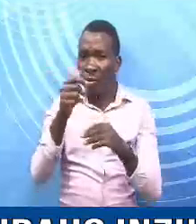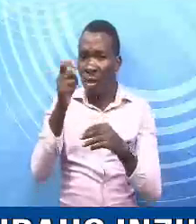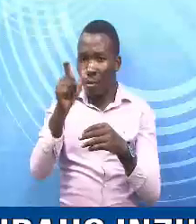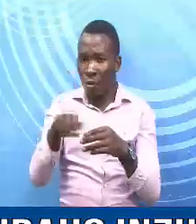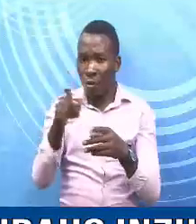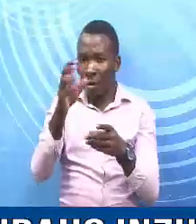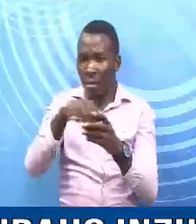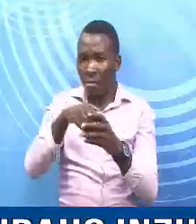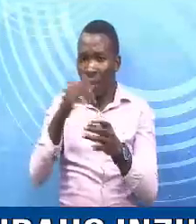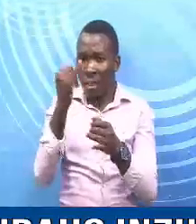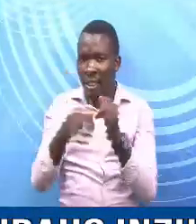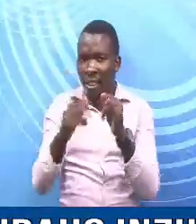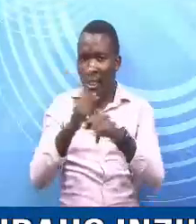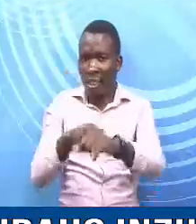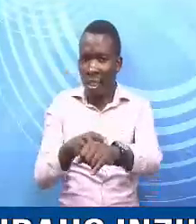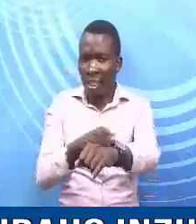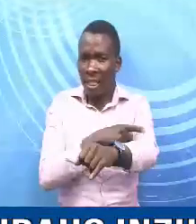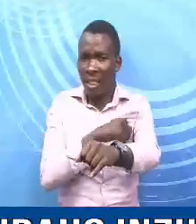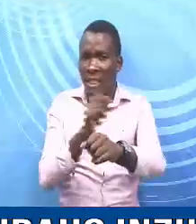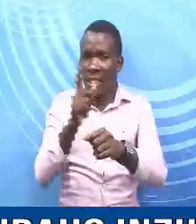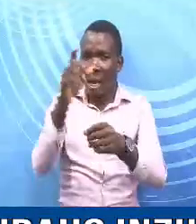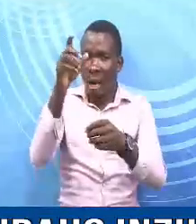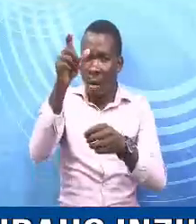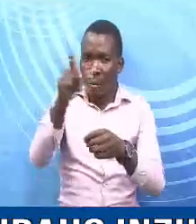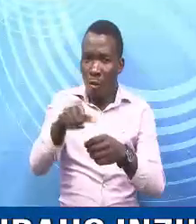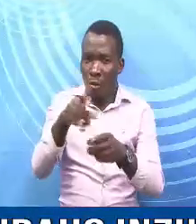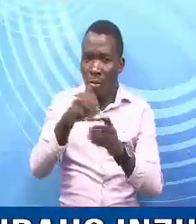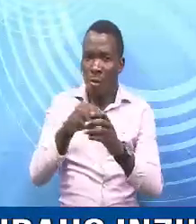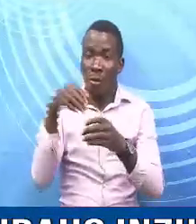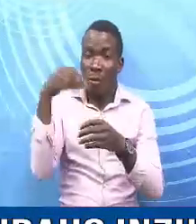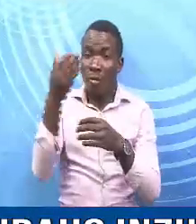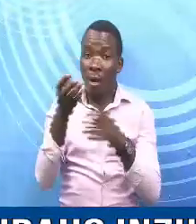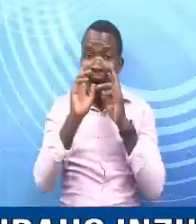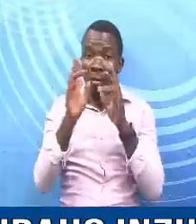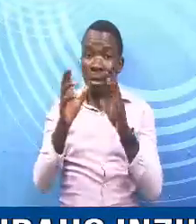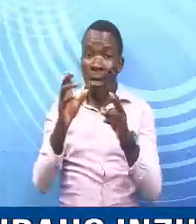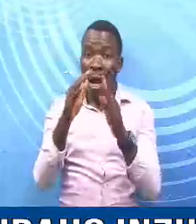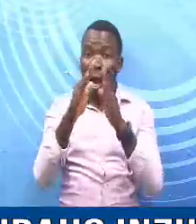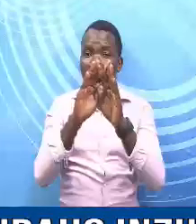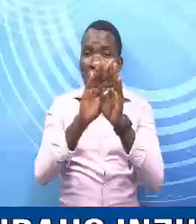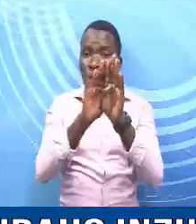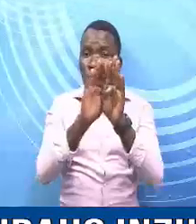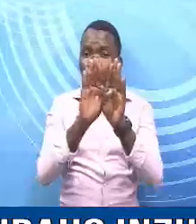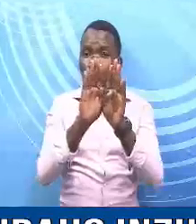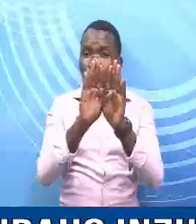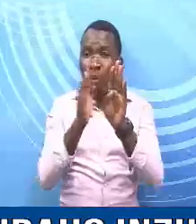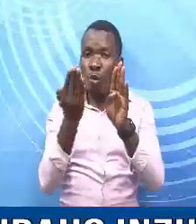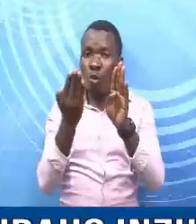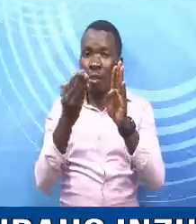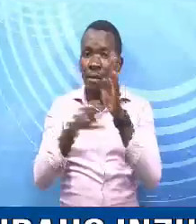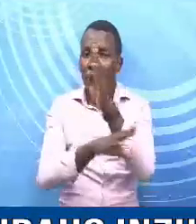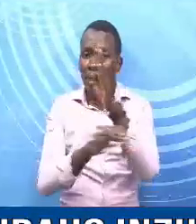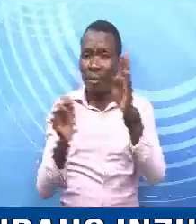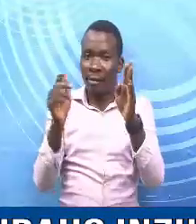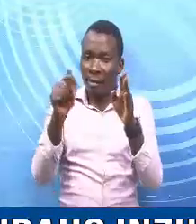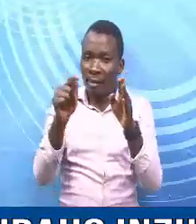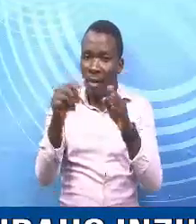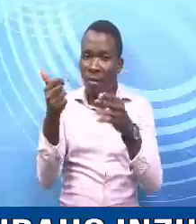iminsi nta muntu uyirimo nuko rero asanga urugi barutwaye usibye kuri ari urundi yashyizemo